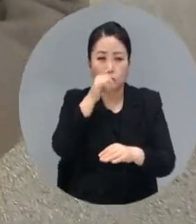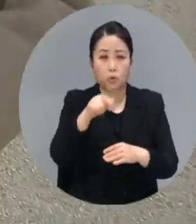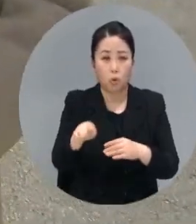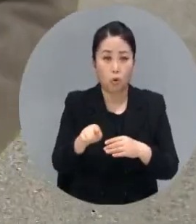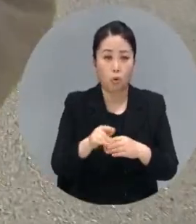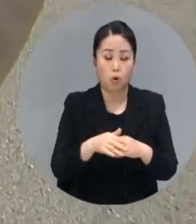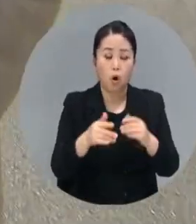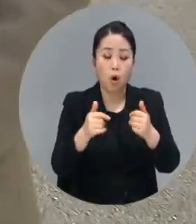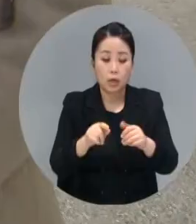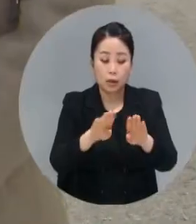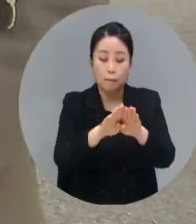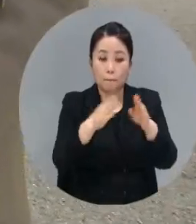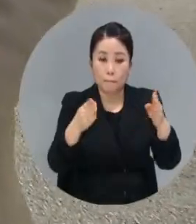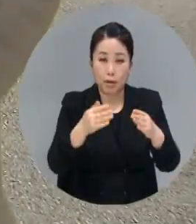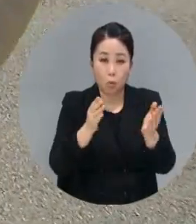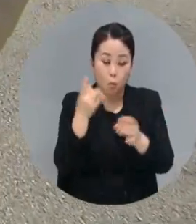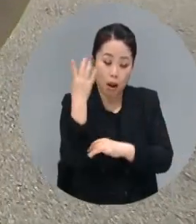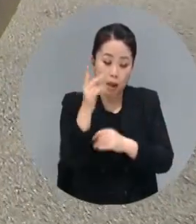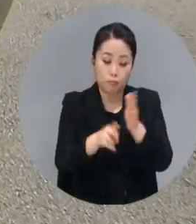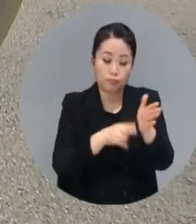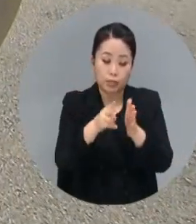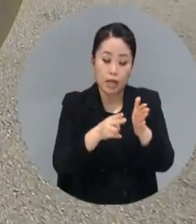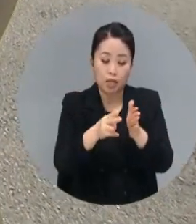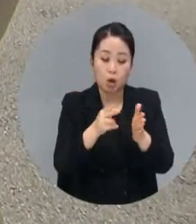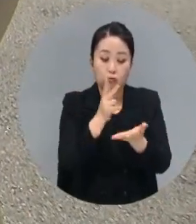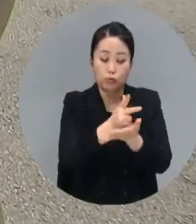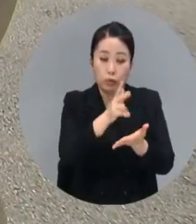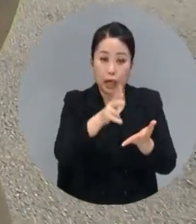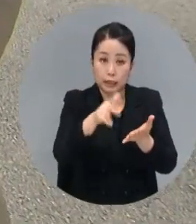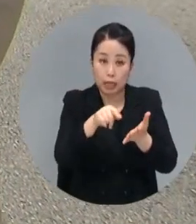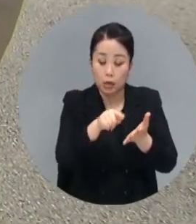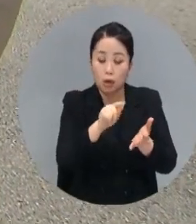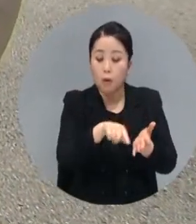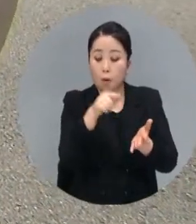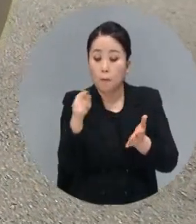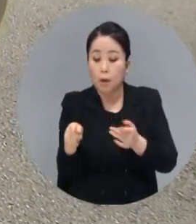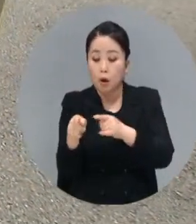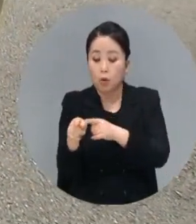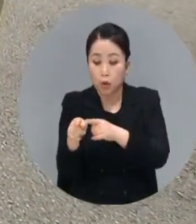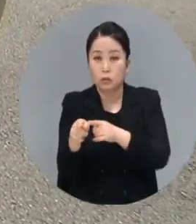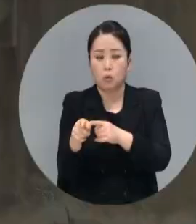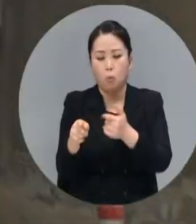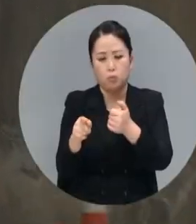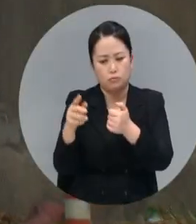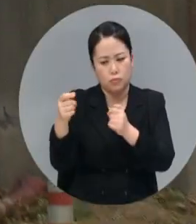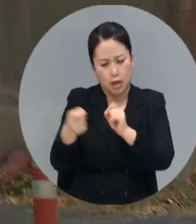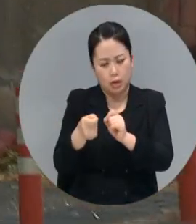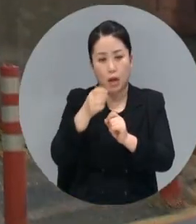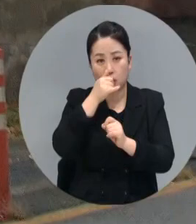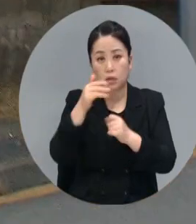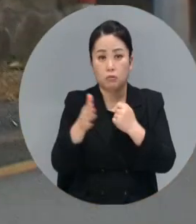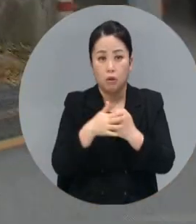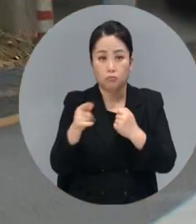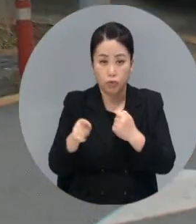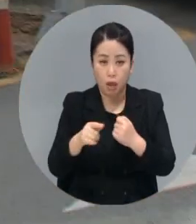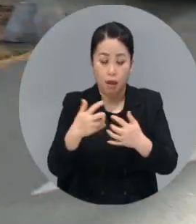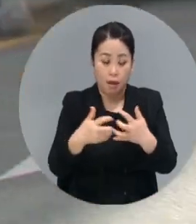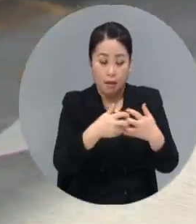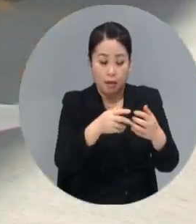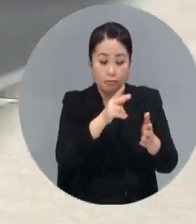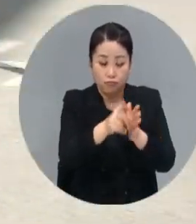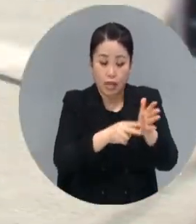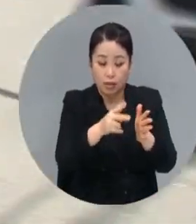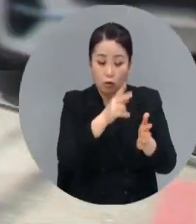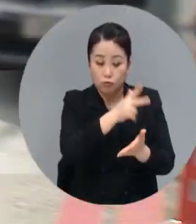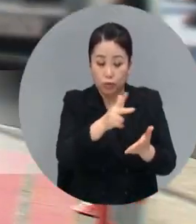출구에서 50m 거리에 있기 때문에 만차 시 이용객들이 쉽게 접근할 수 있습니다. 이 땅을 관리하는